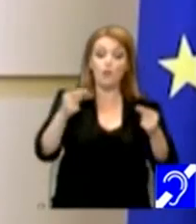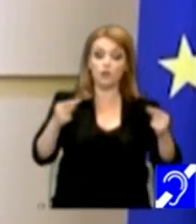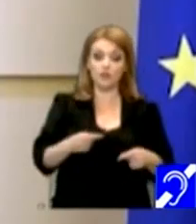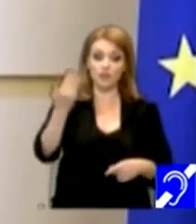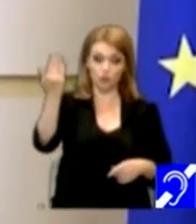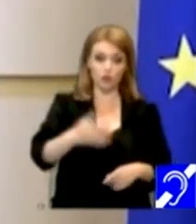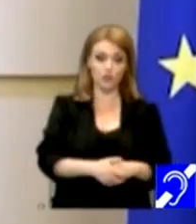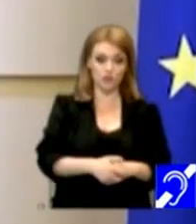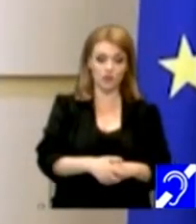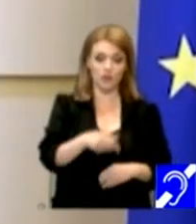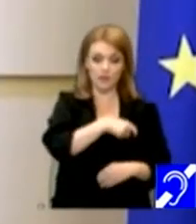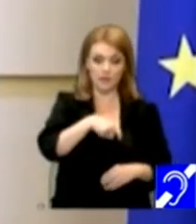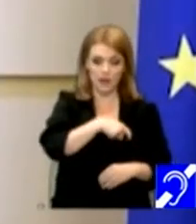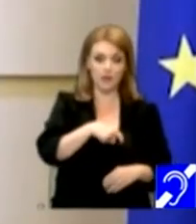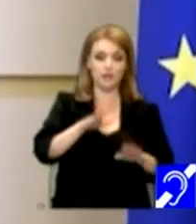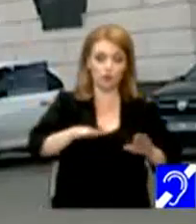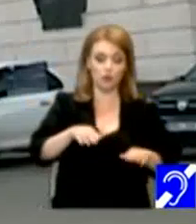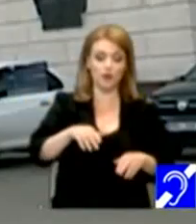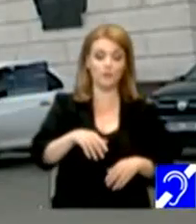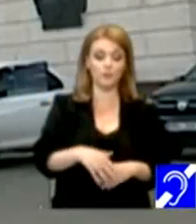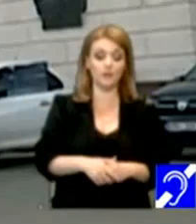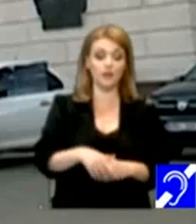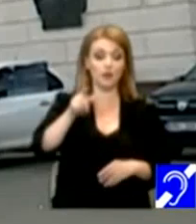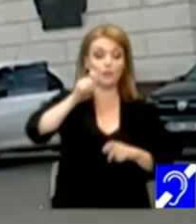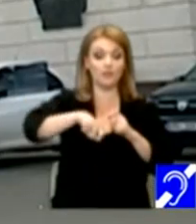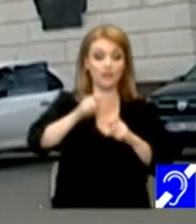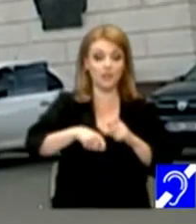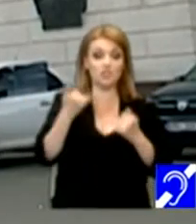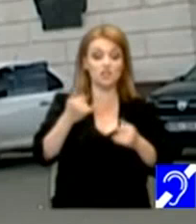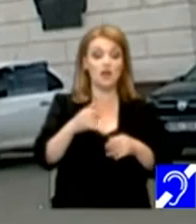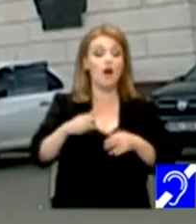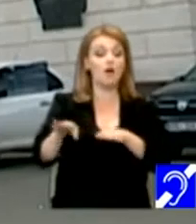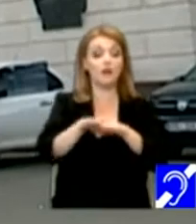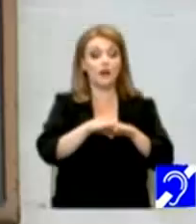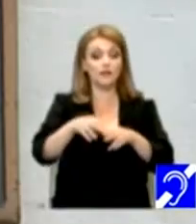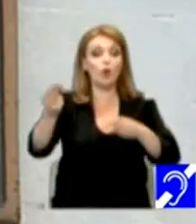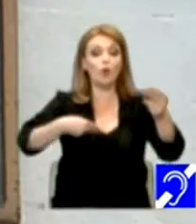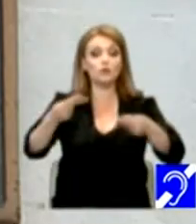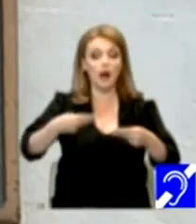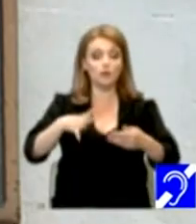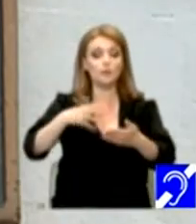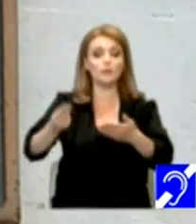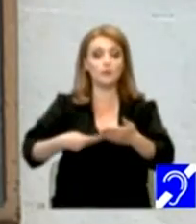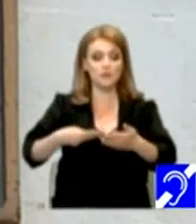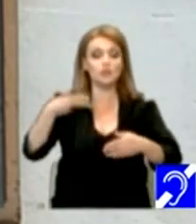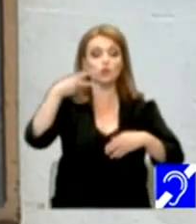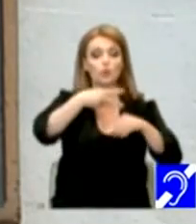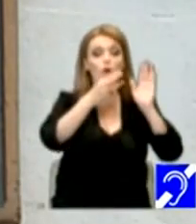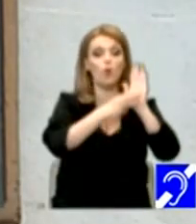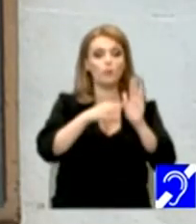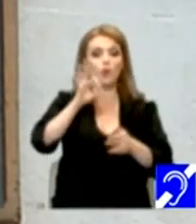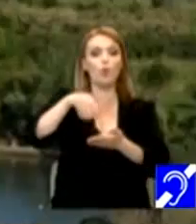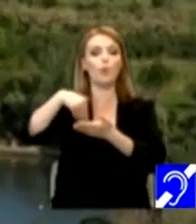la funcția de deputat, Mihai Popșoi, Procuratura Generală verifică legalitatea contractului încheiat în anul 2008 privind